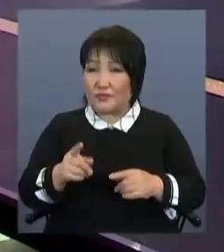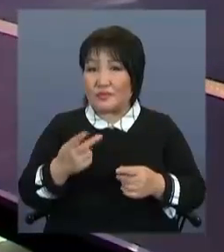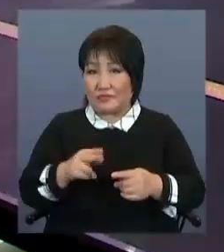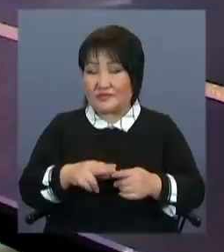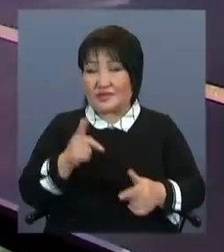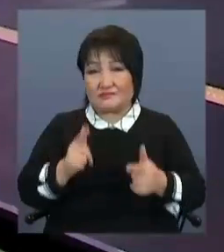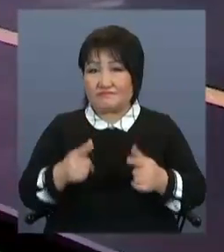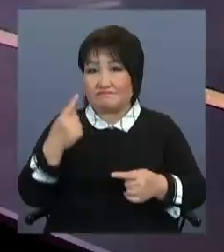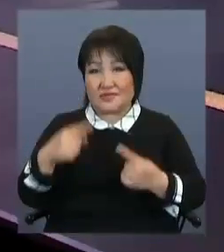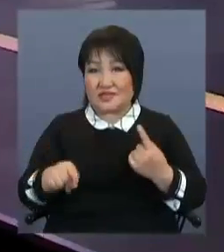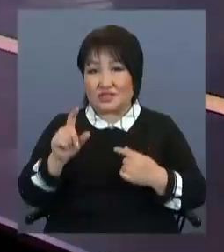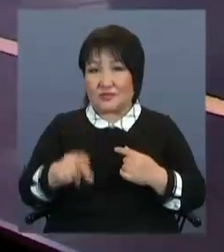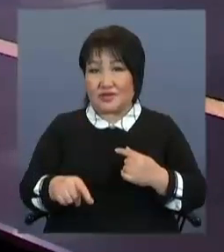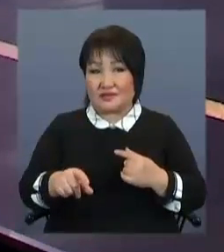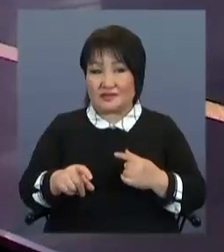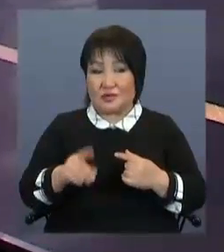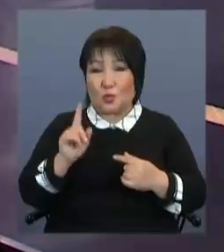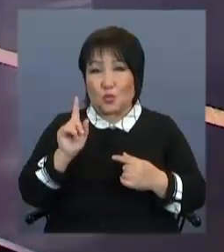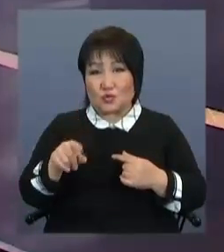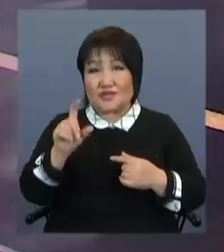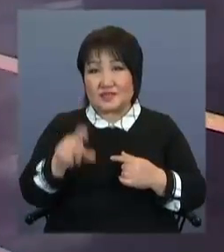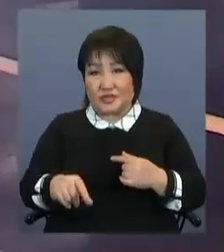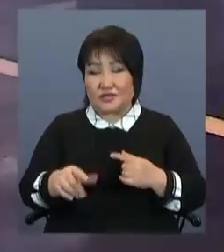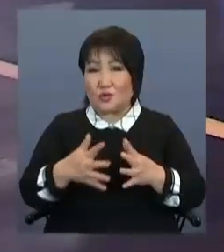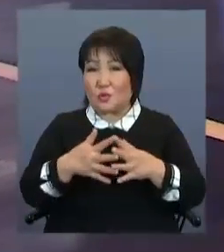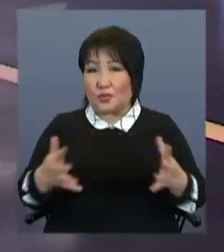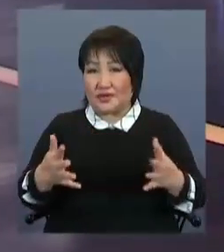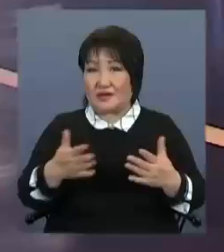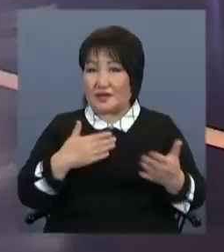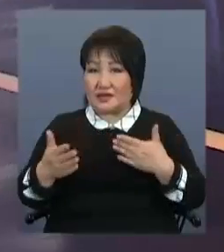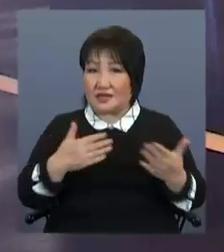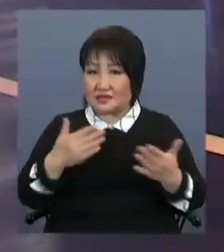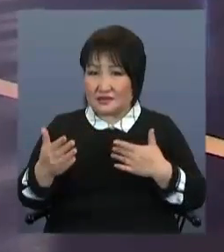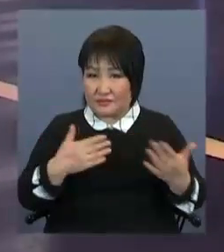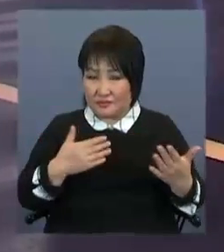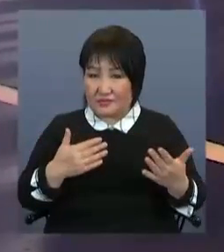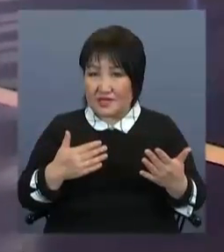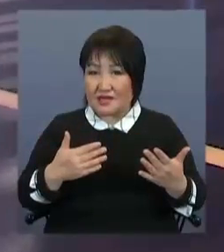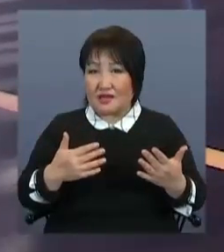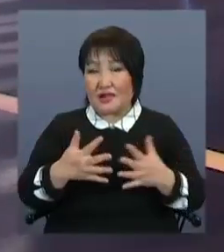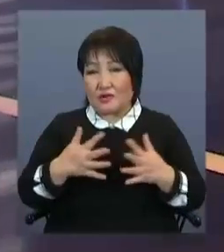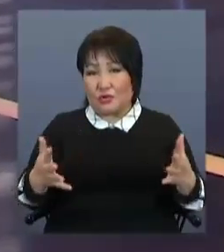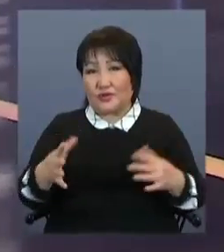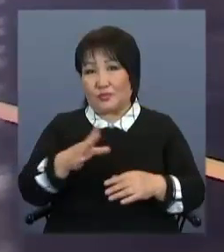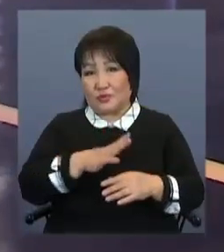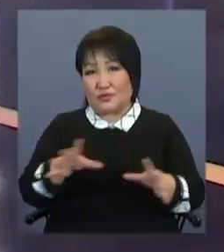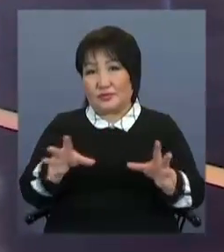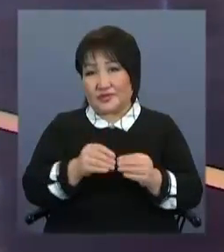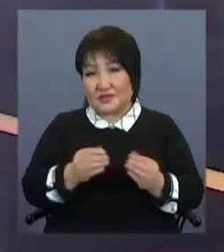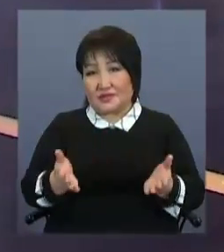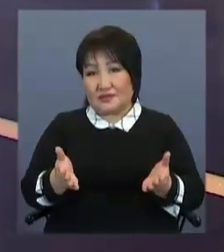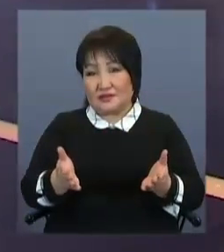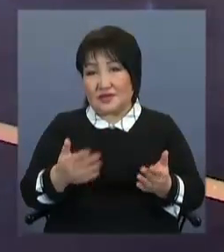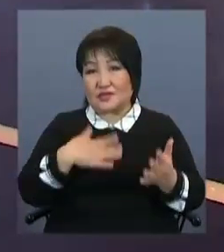Қаскеңмен көбірек араластым, көбірек болдым. Мына қуанатыным жуырда 100 жылдығы